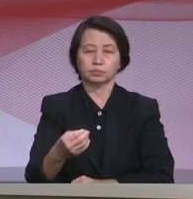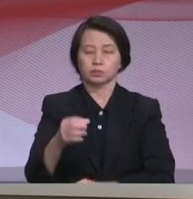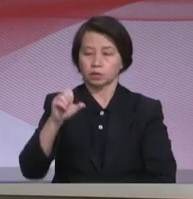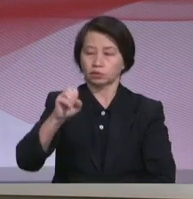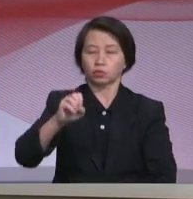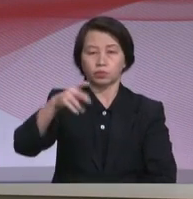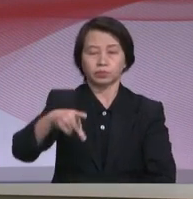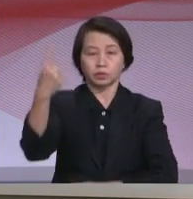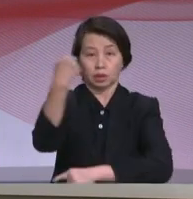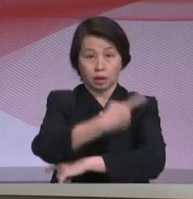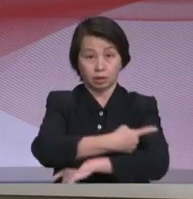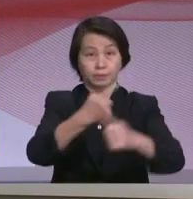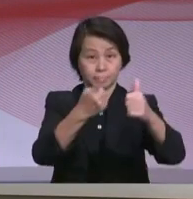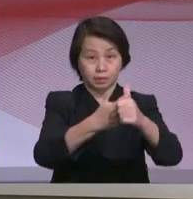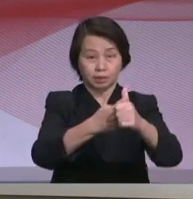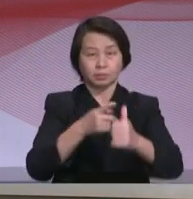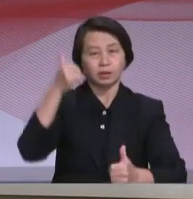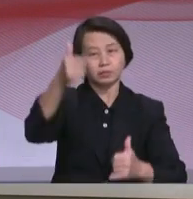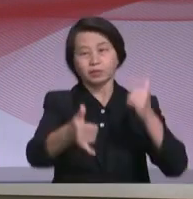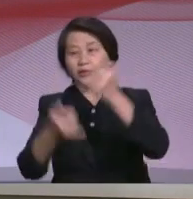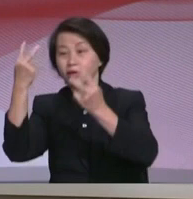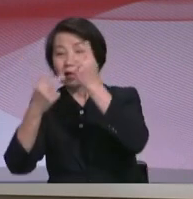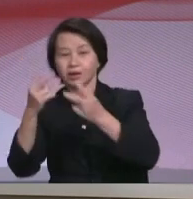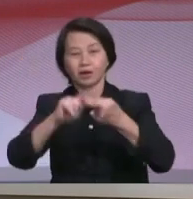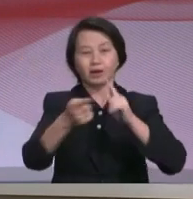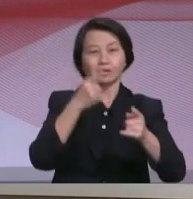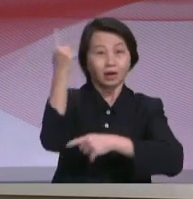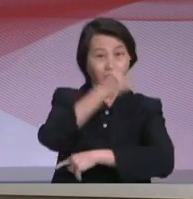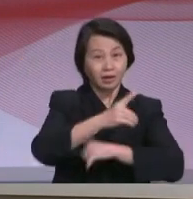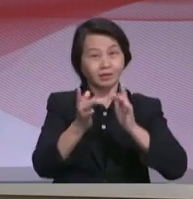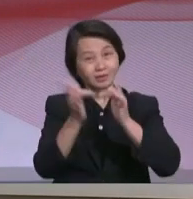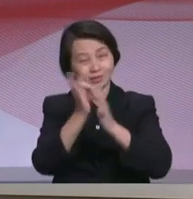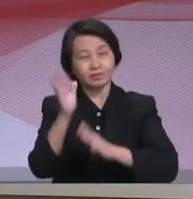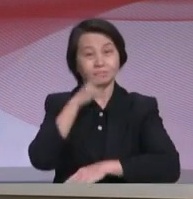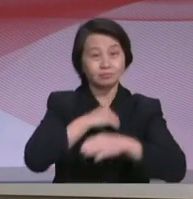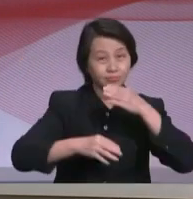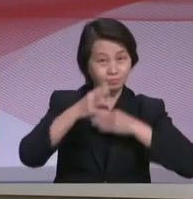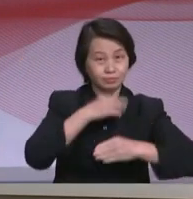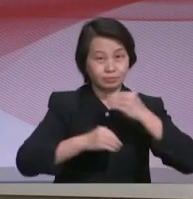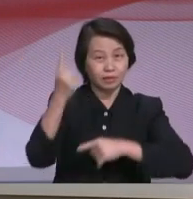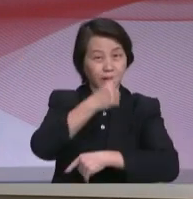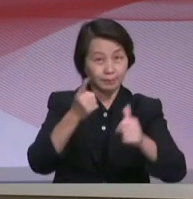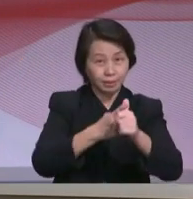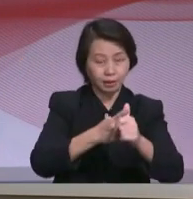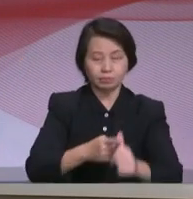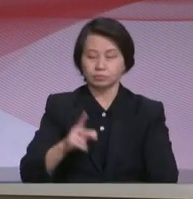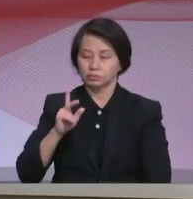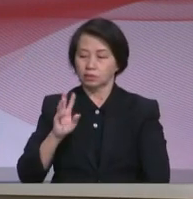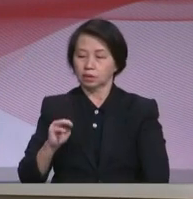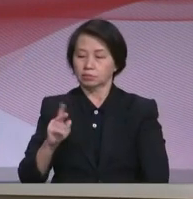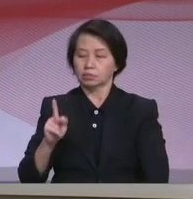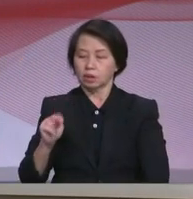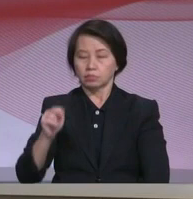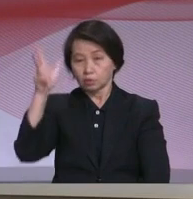SOP di hari pertama, iaitu kunjung-mengunjung di rumah pada hari pertama. Sidang bersetuju untuk